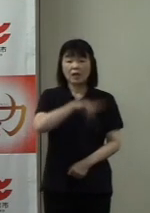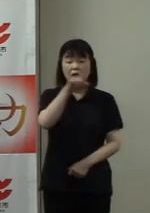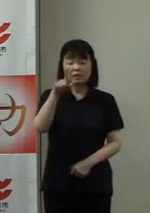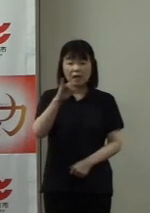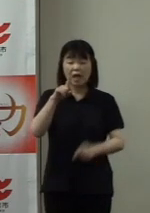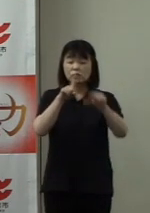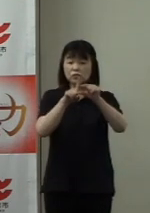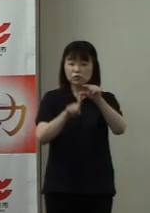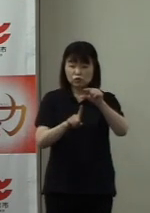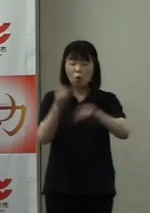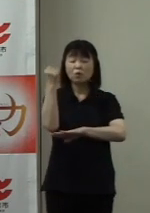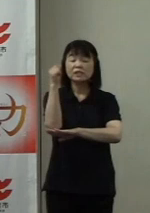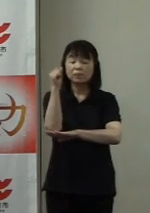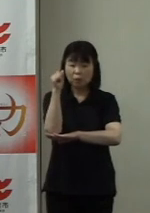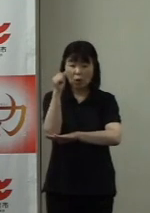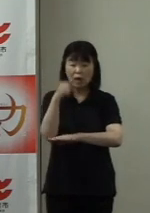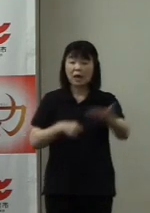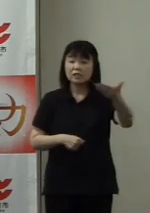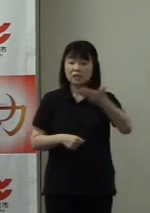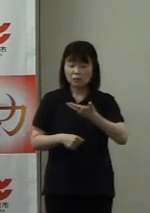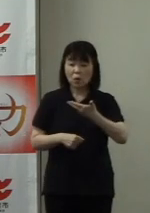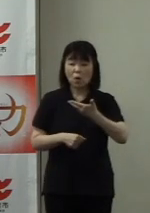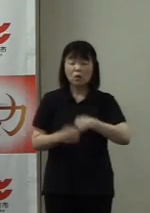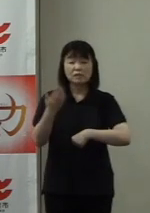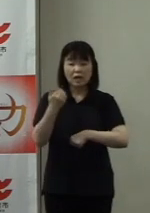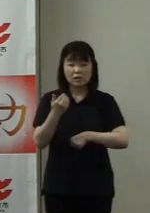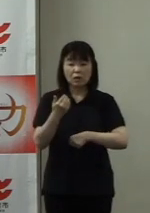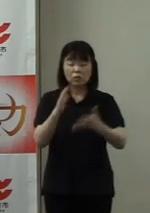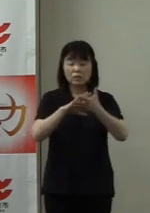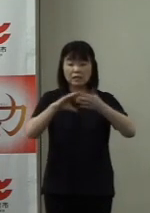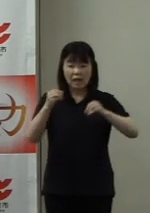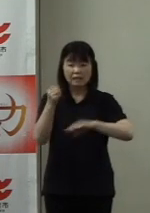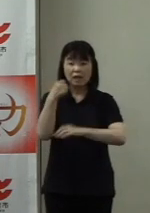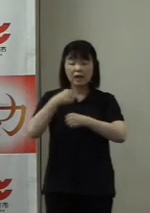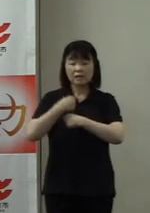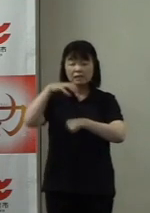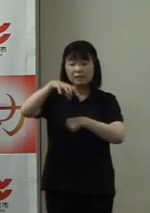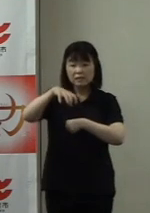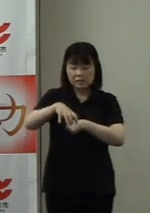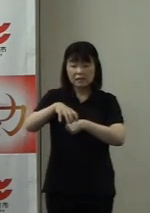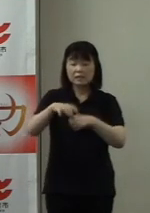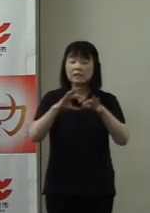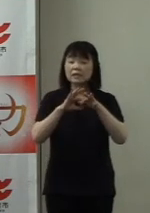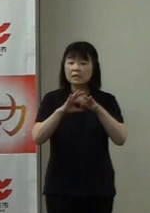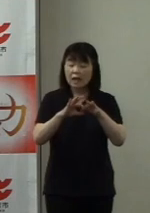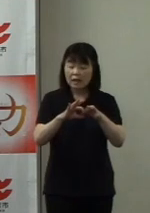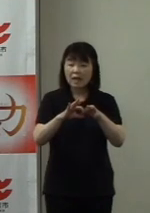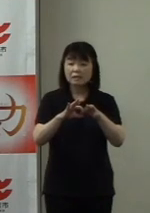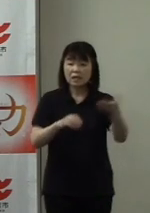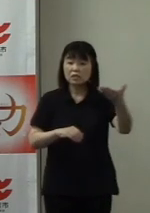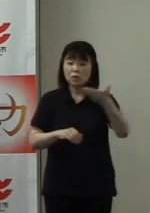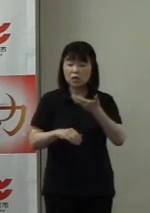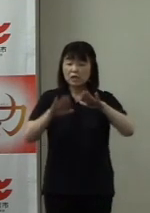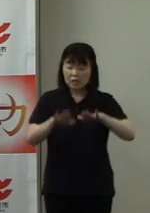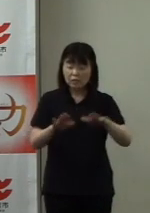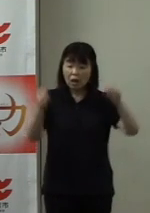中新報の黒田と申します。先ほどの退社基地の学事業のところですけれども、まだ合意に至